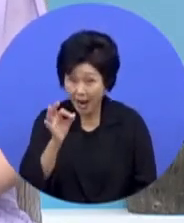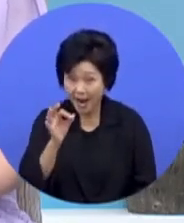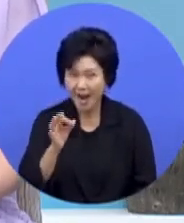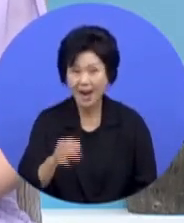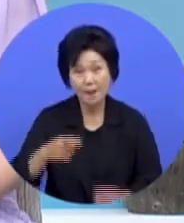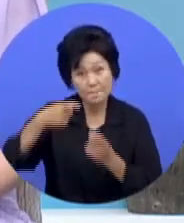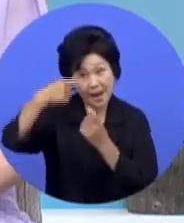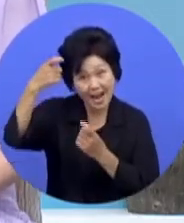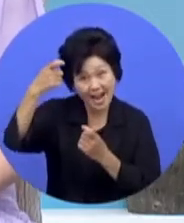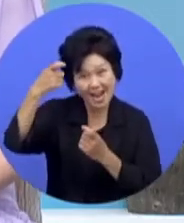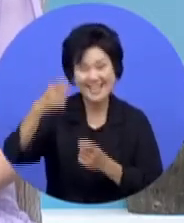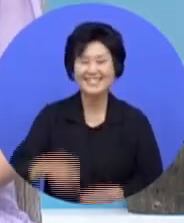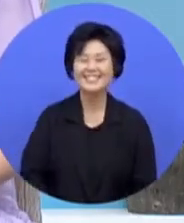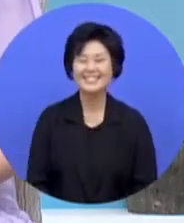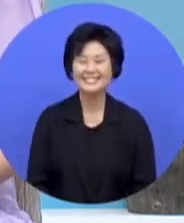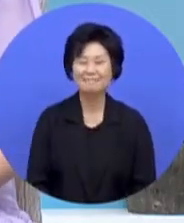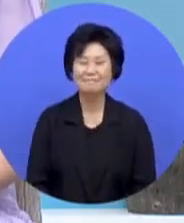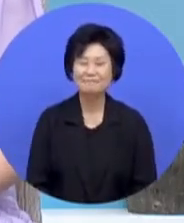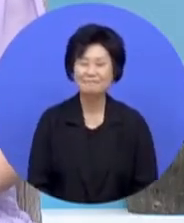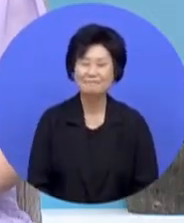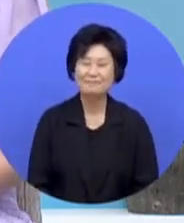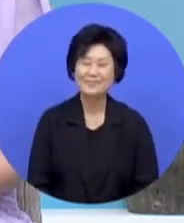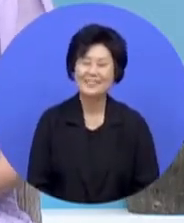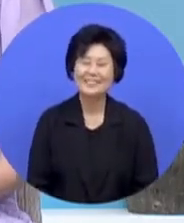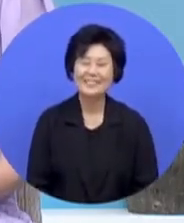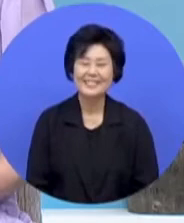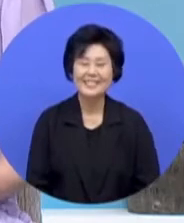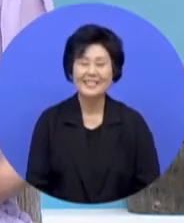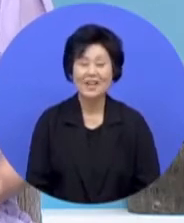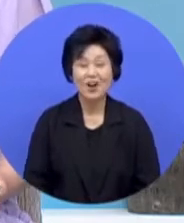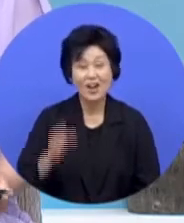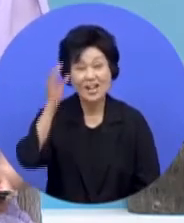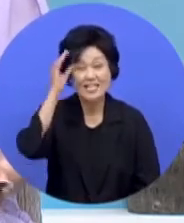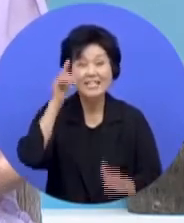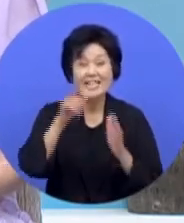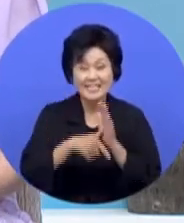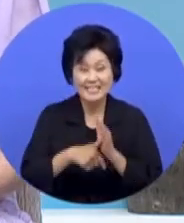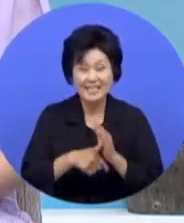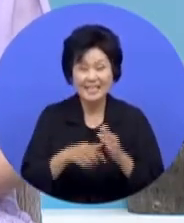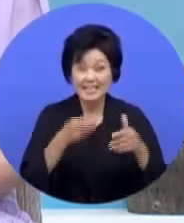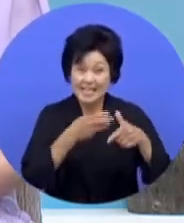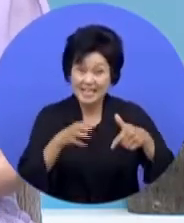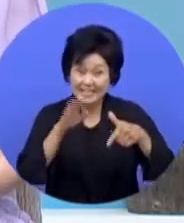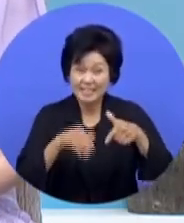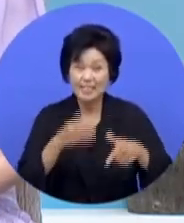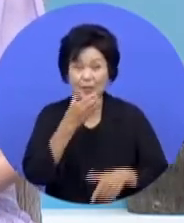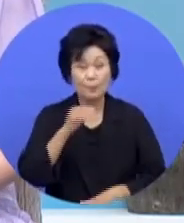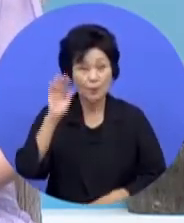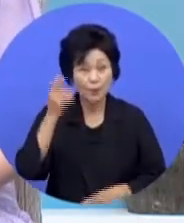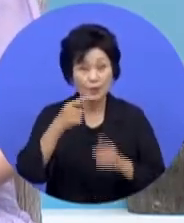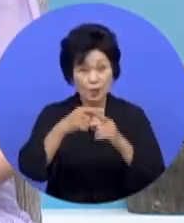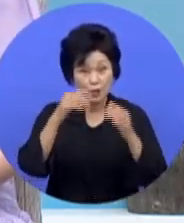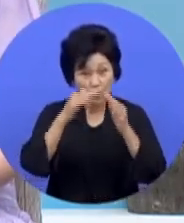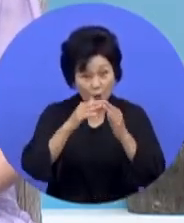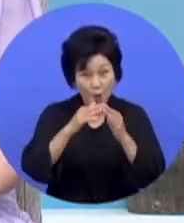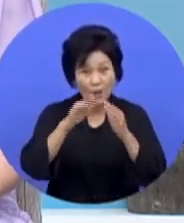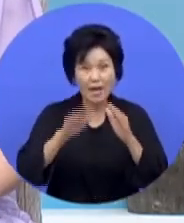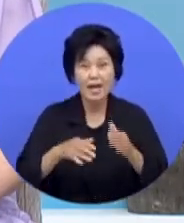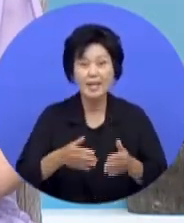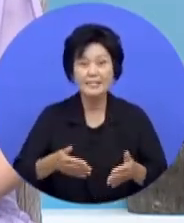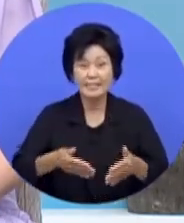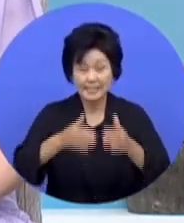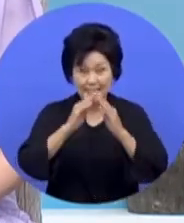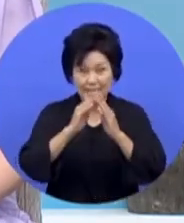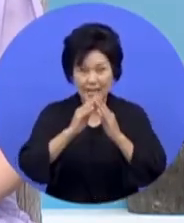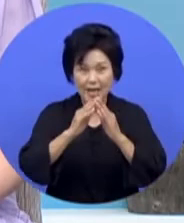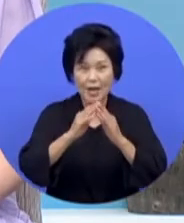예. 진리는 여기 있으니까. 네. 자, 오늘 기대의 시간에 인천 복된 교회에서 세운 인천